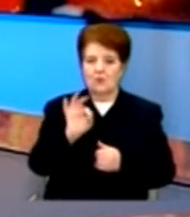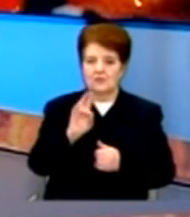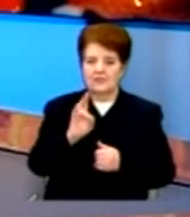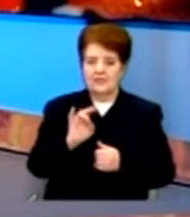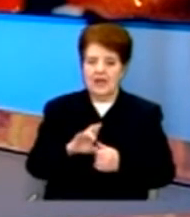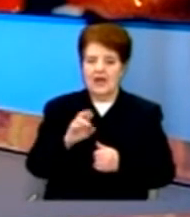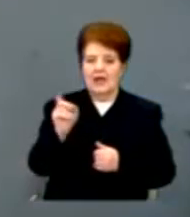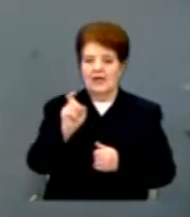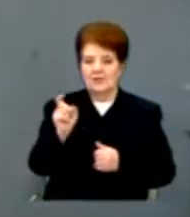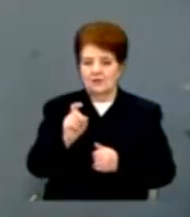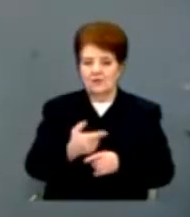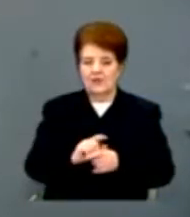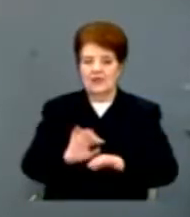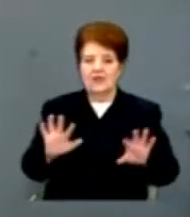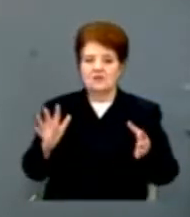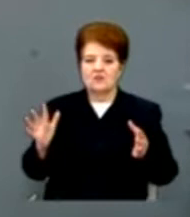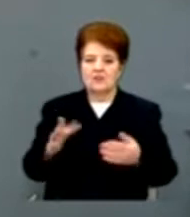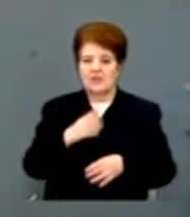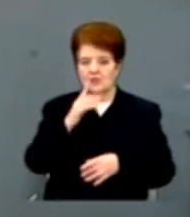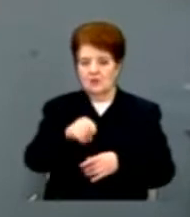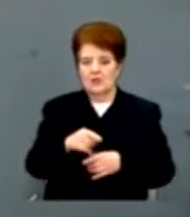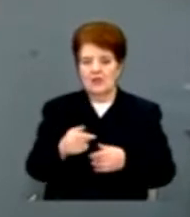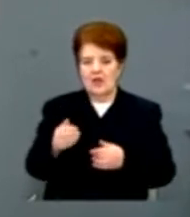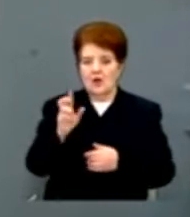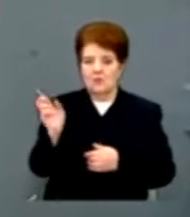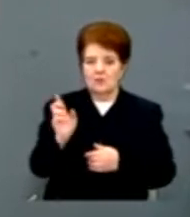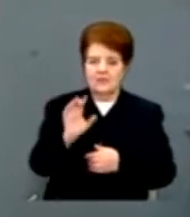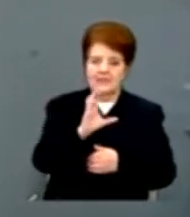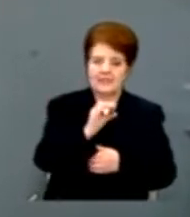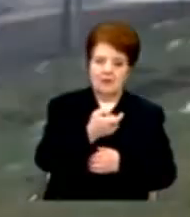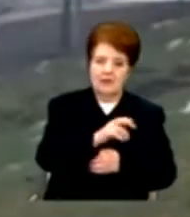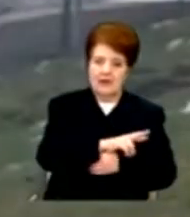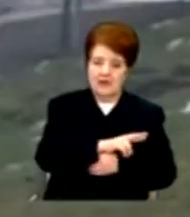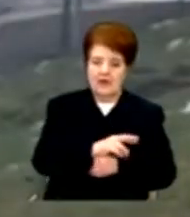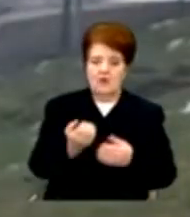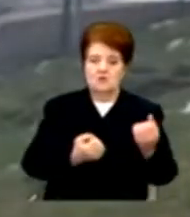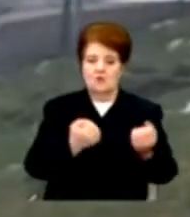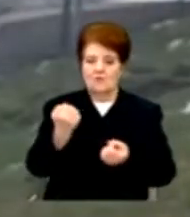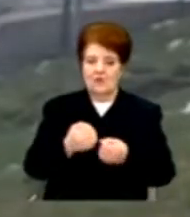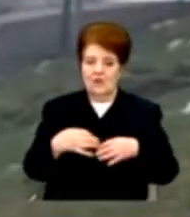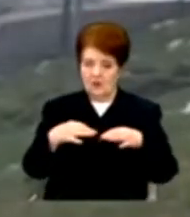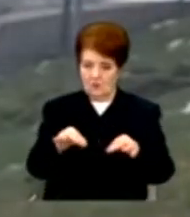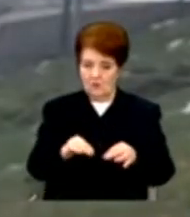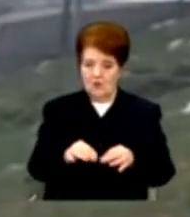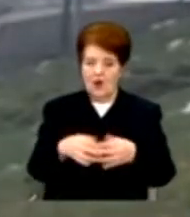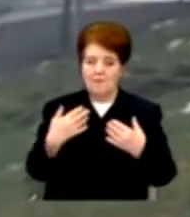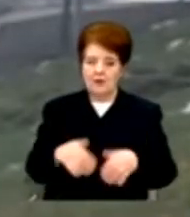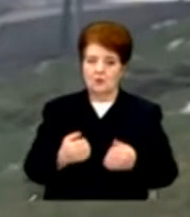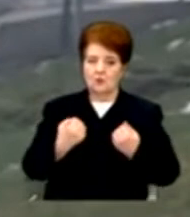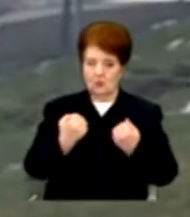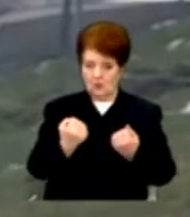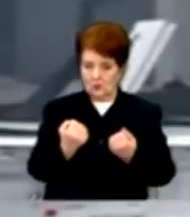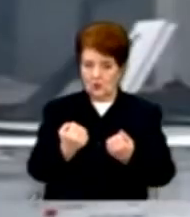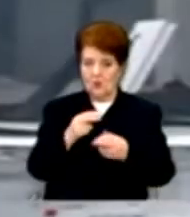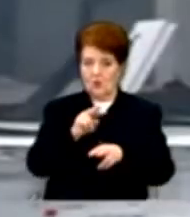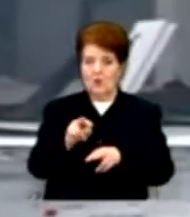Bosnia-Herțegovina. Incidentul s-a produs în apropierea frontierei dintre Bosnia și Serbia. Șoferul unui autoturism a pierdut controlul volanului, iar mașina a lovit